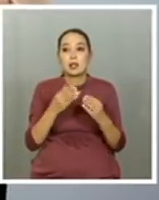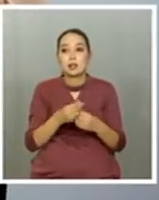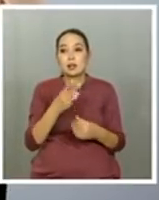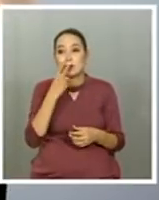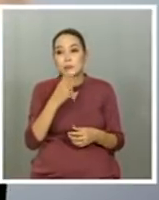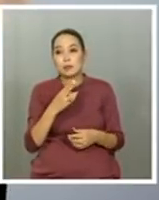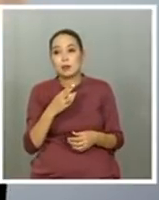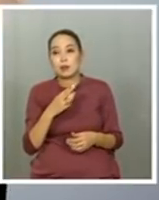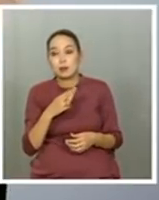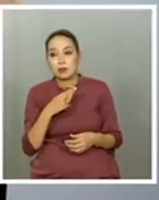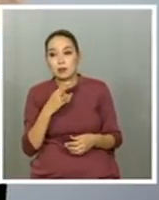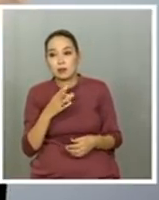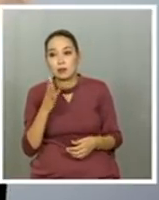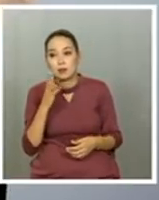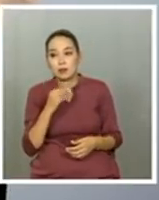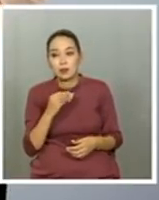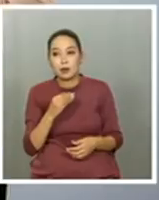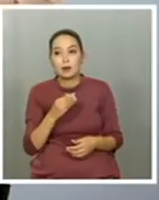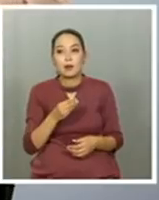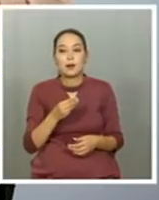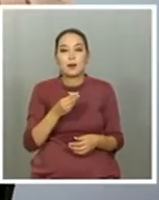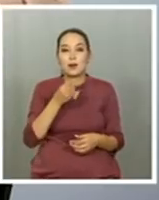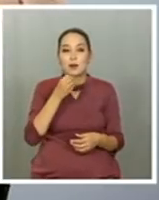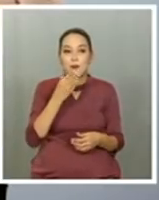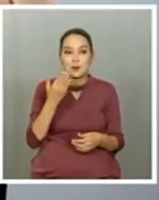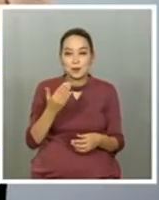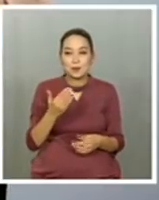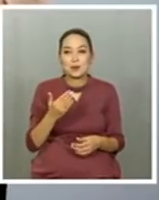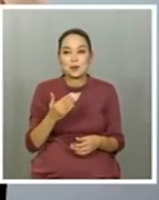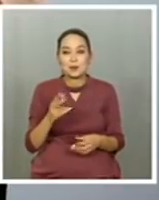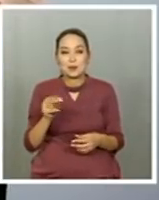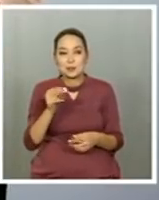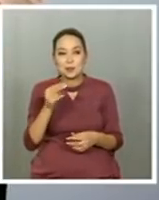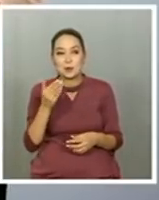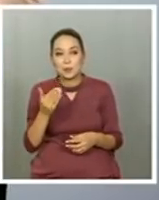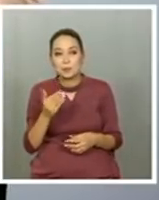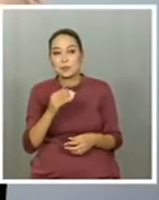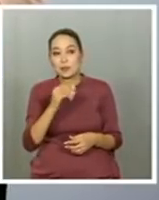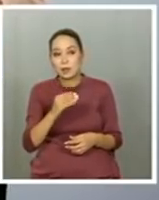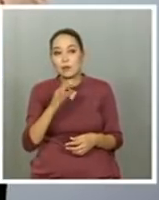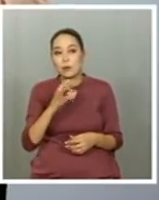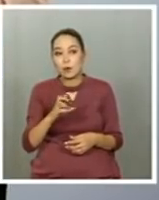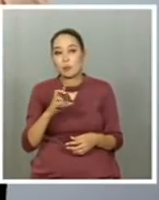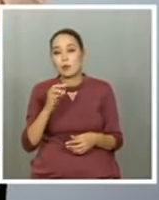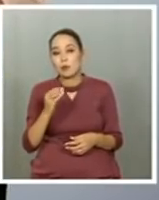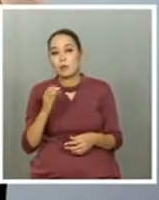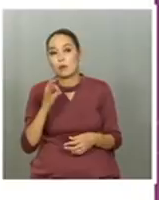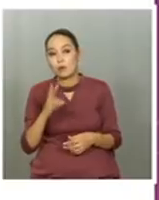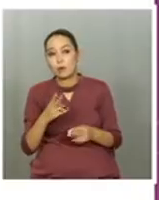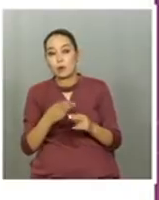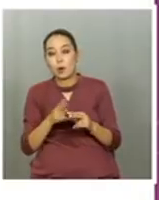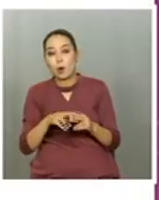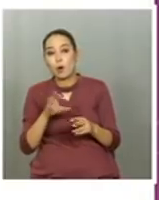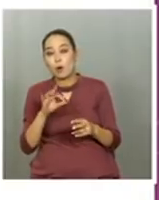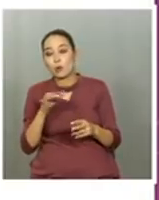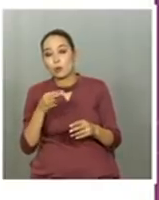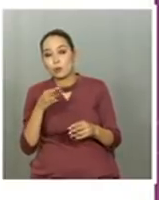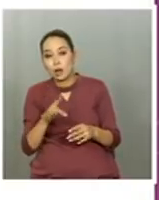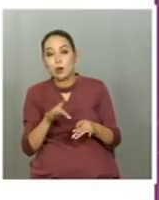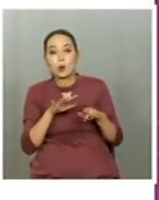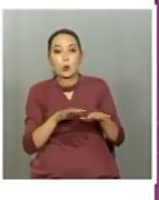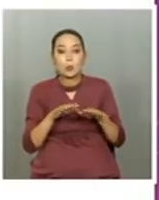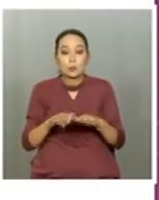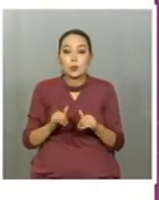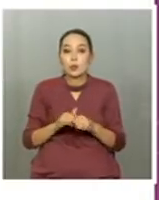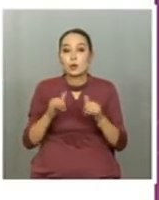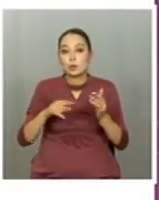міне FOB деп FOK деген, бұл жерде окуляр мен объективтің ұлғайтылған